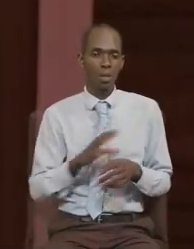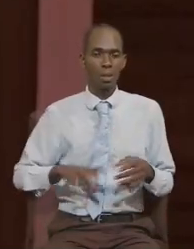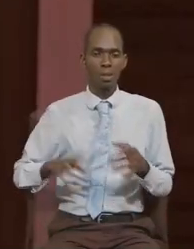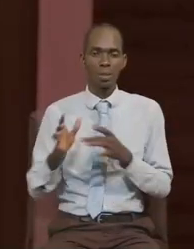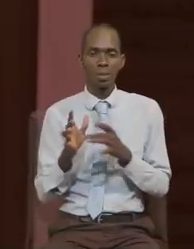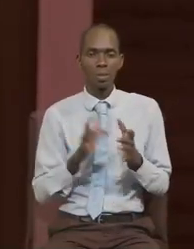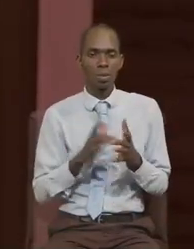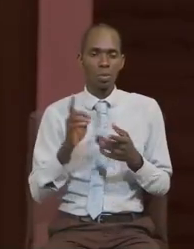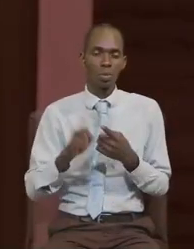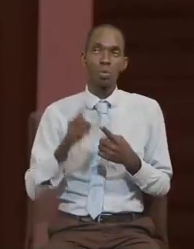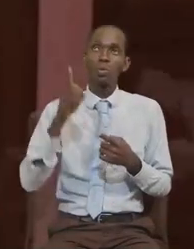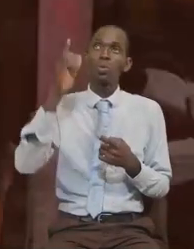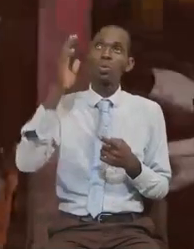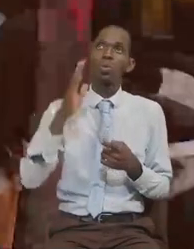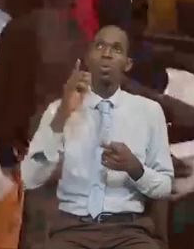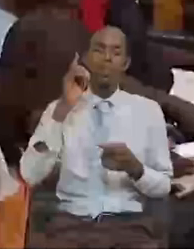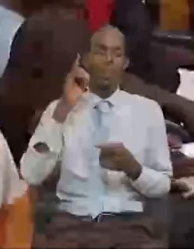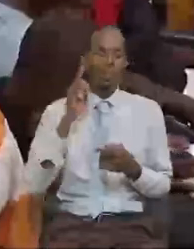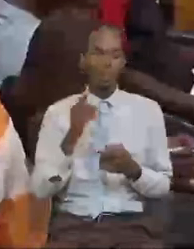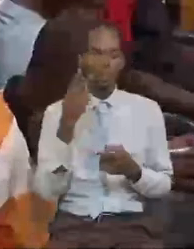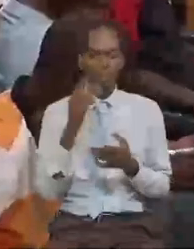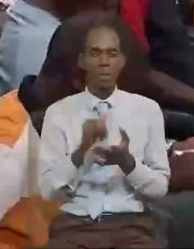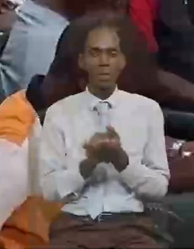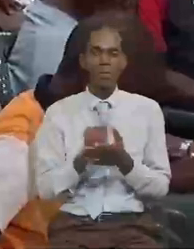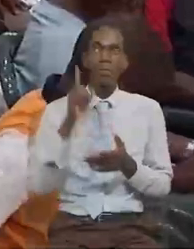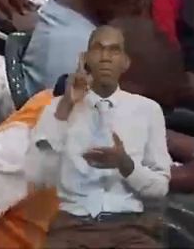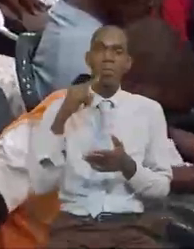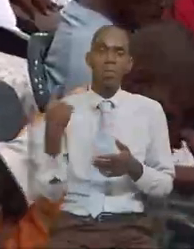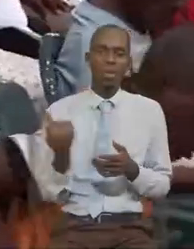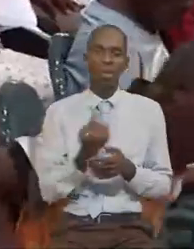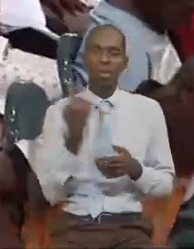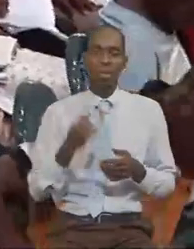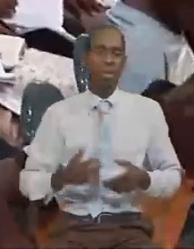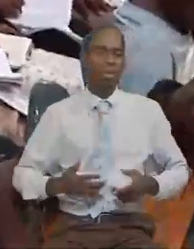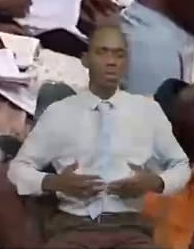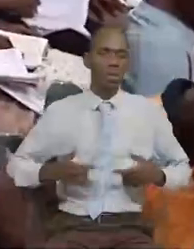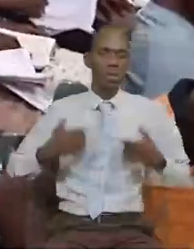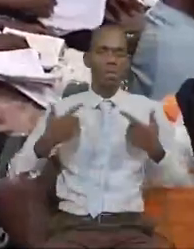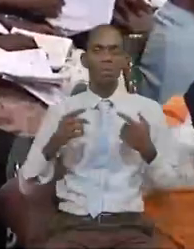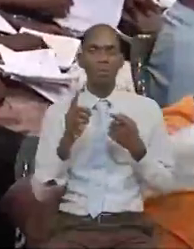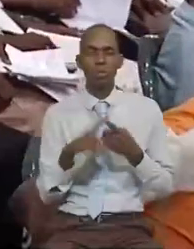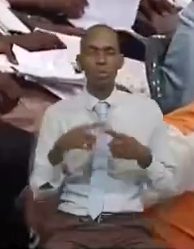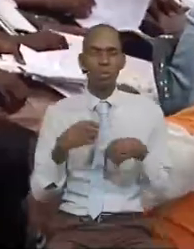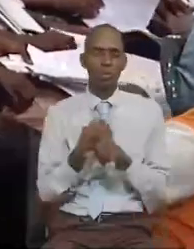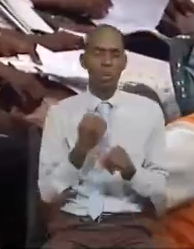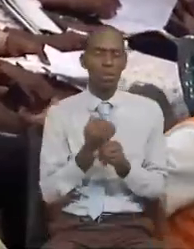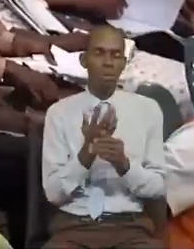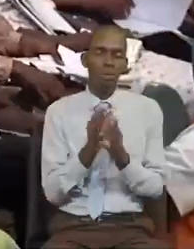il est toujours vivant pour intercéder en leur faveur. Verset